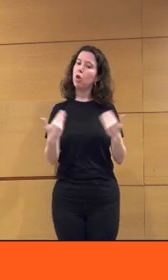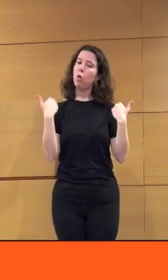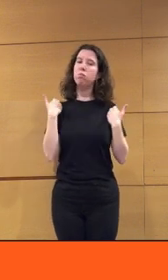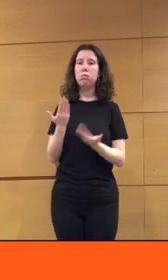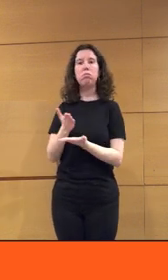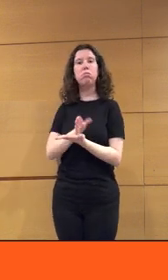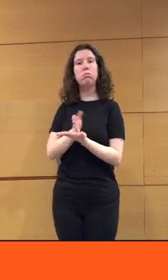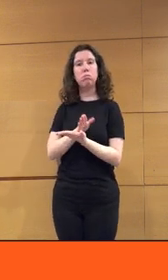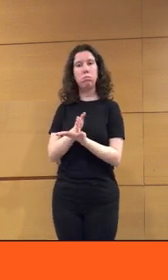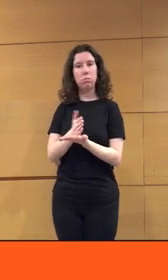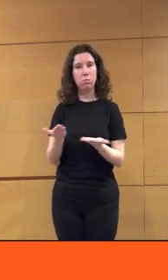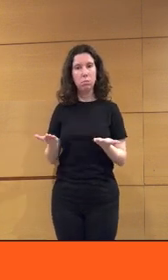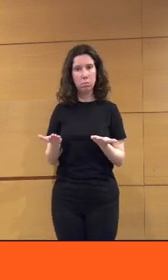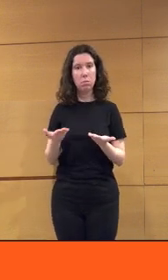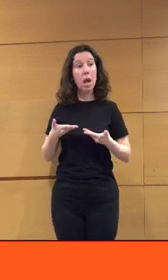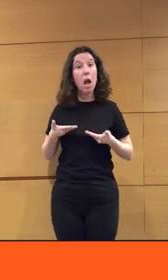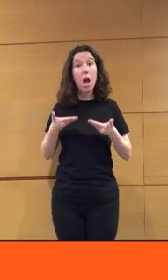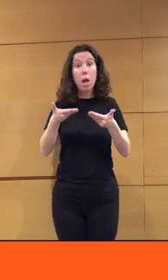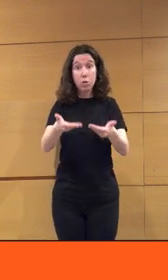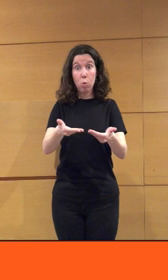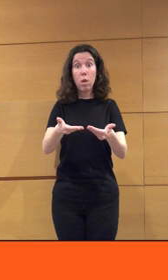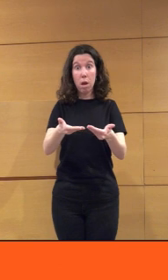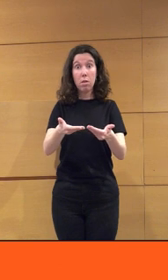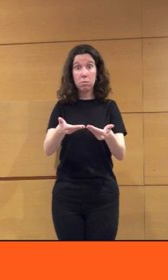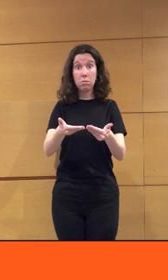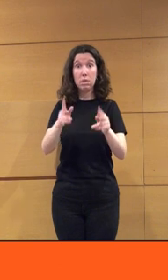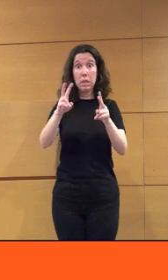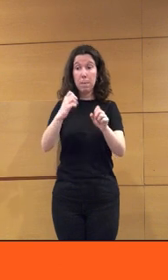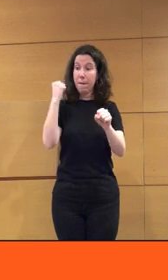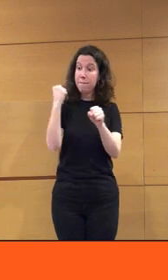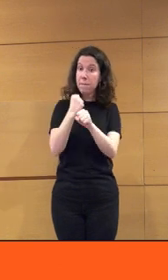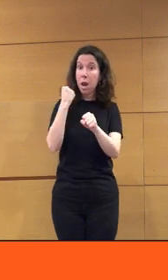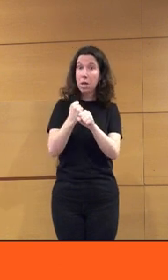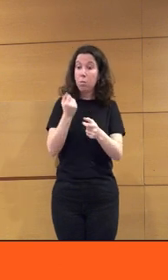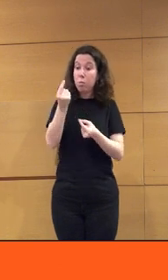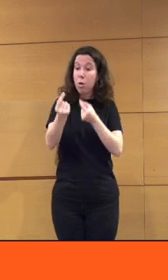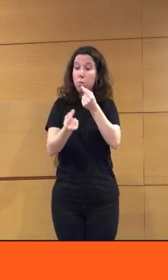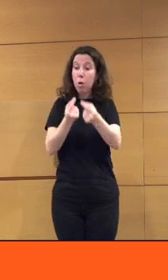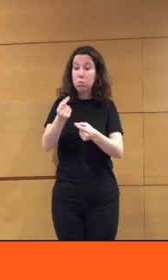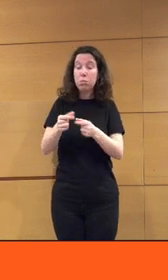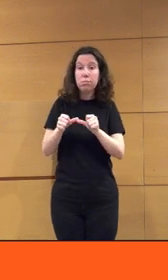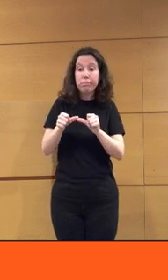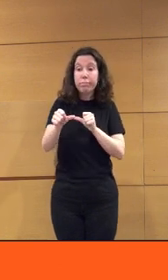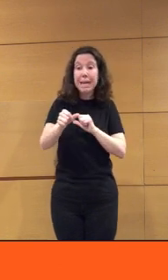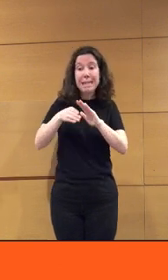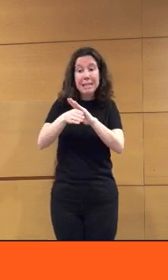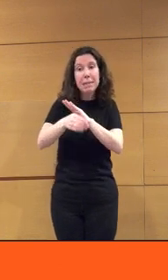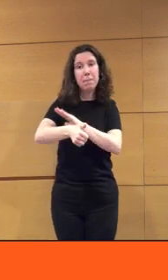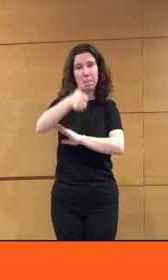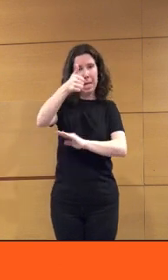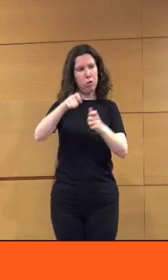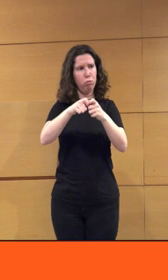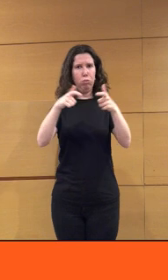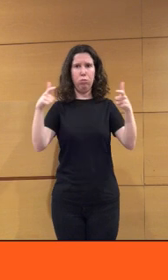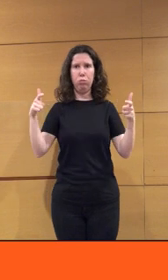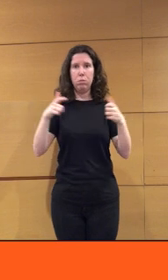us hem de poder ajudar en tota aquesta tasca d'anar avançant en l'accessibilitat. Les feines